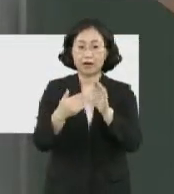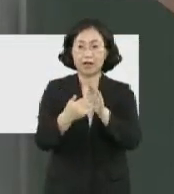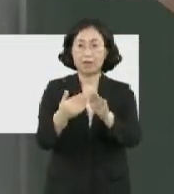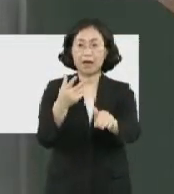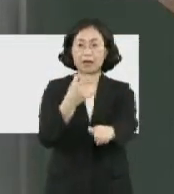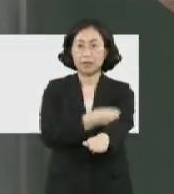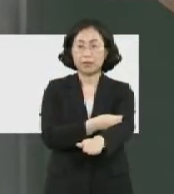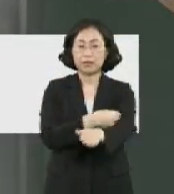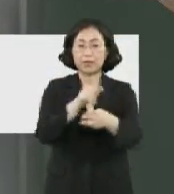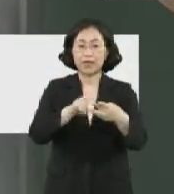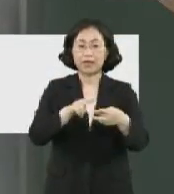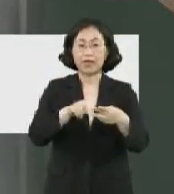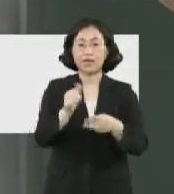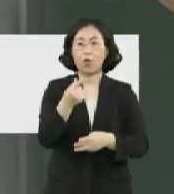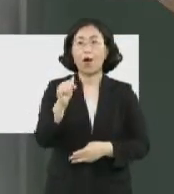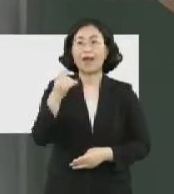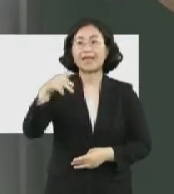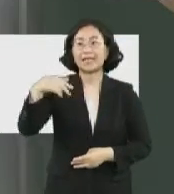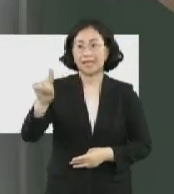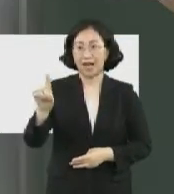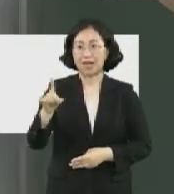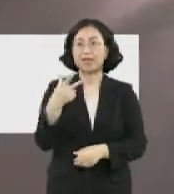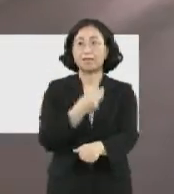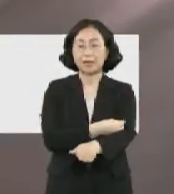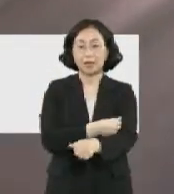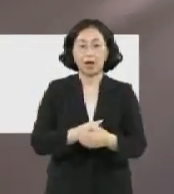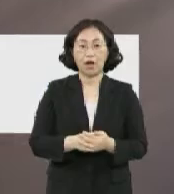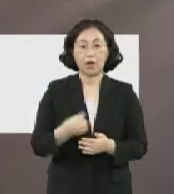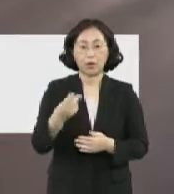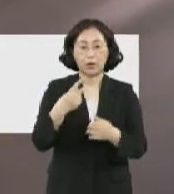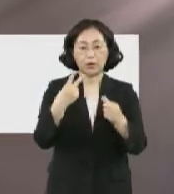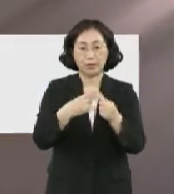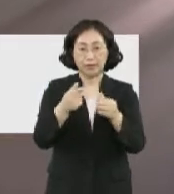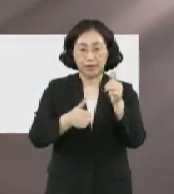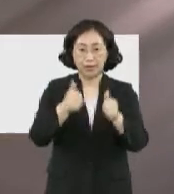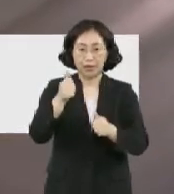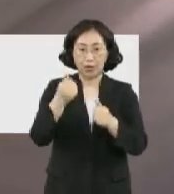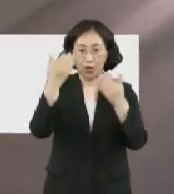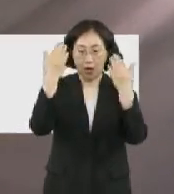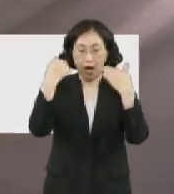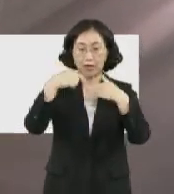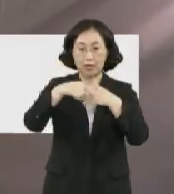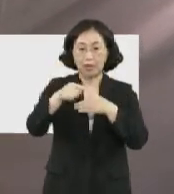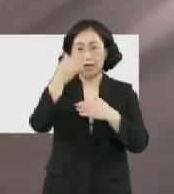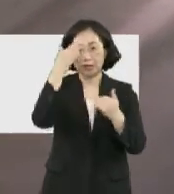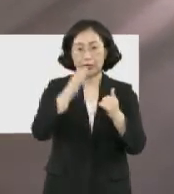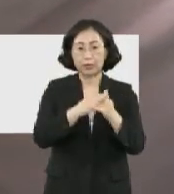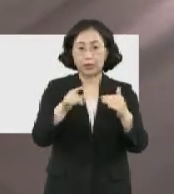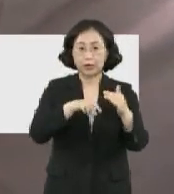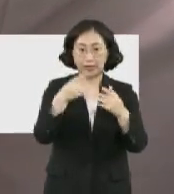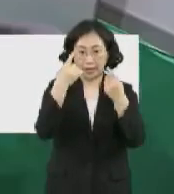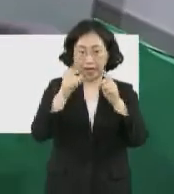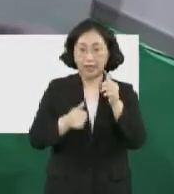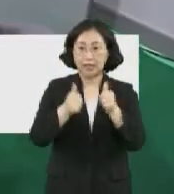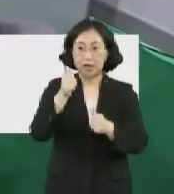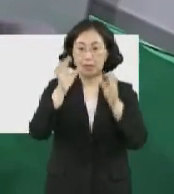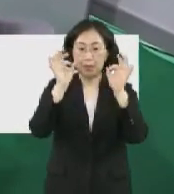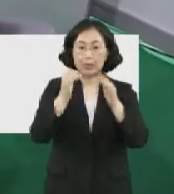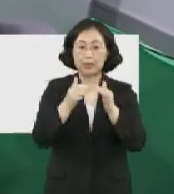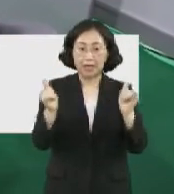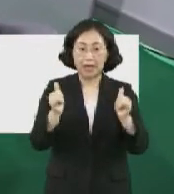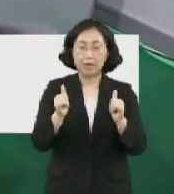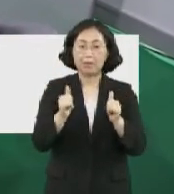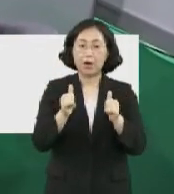센터에서 화이자 백신을 접종 합니다 또 재 소생과 학교 밖 청소년 가운데 대입 수험생들은 이달 중